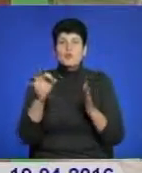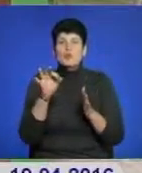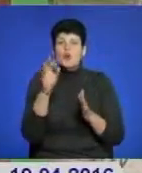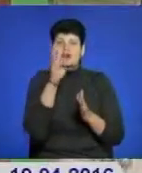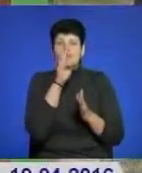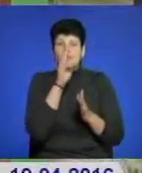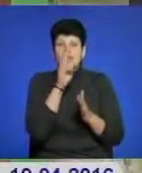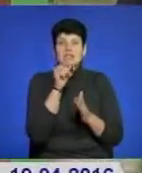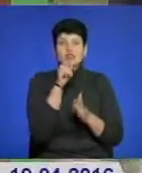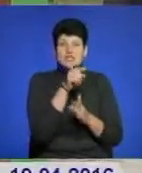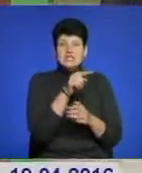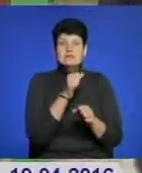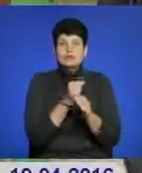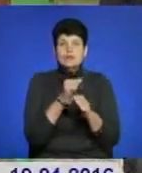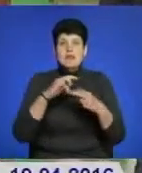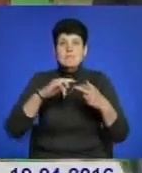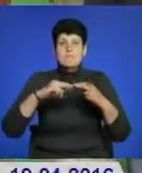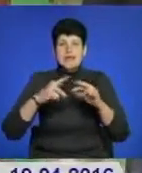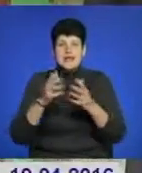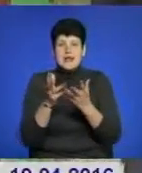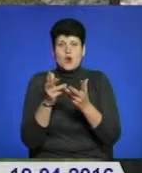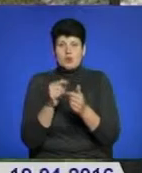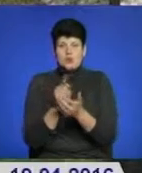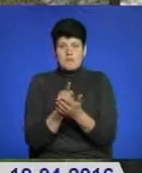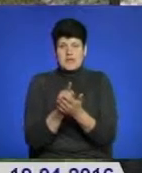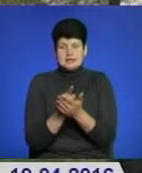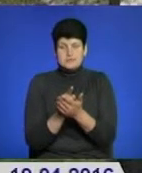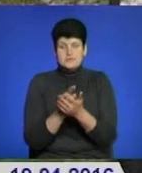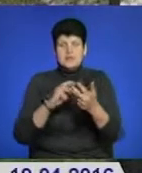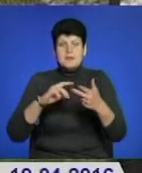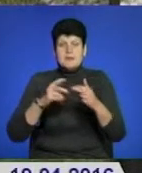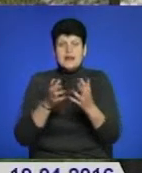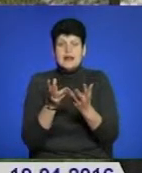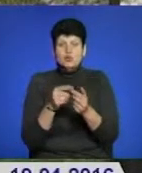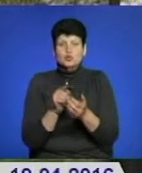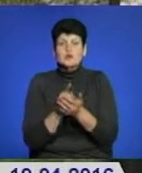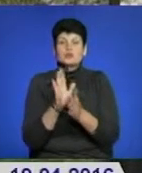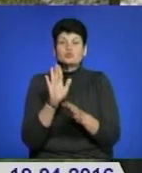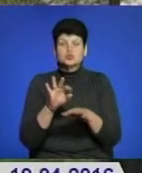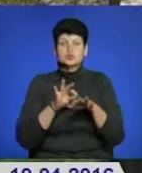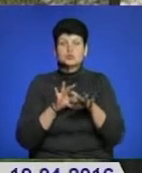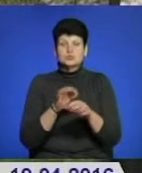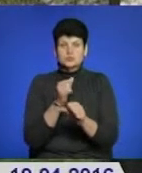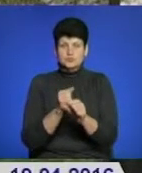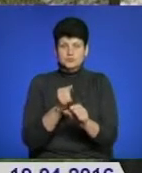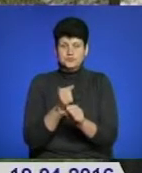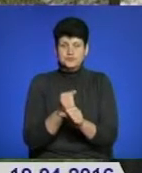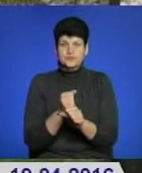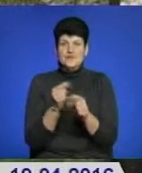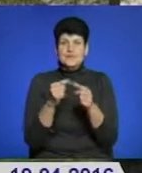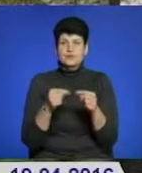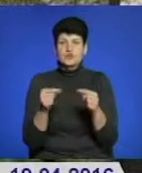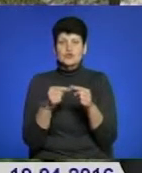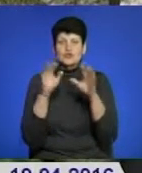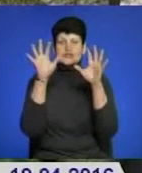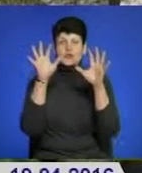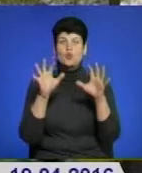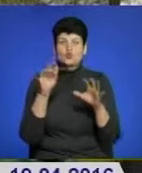і їм зроблять перерахунок пенсій. Перерахунок пенсії буде проведено відповідно до закону України